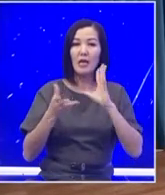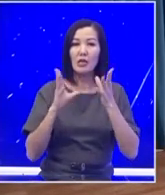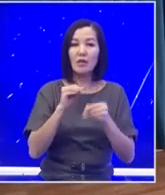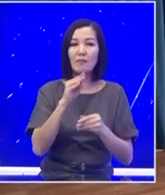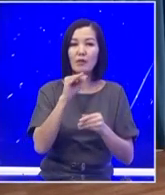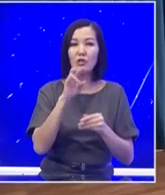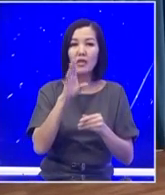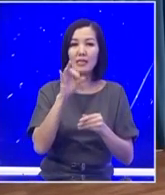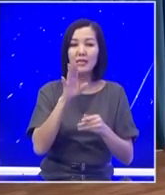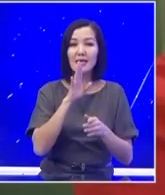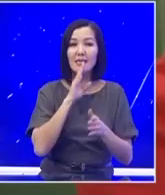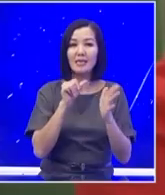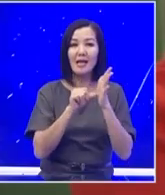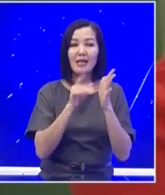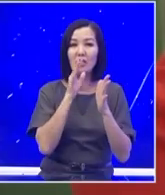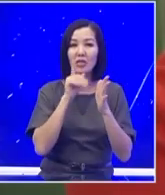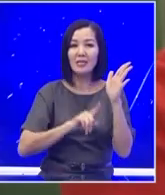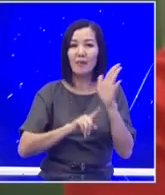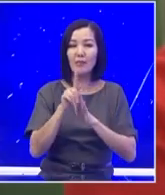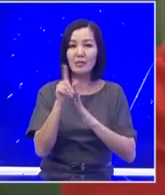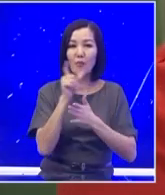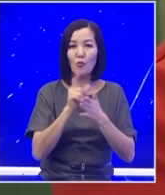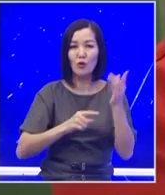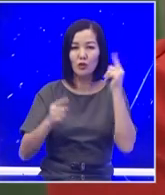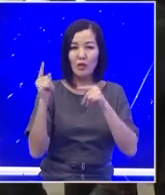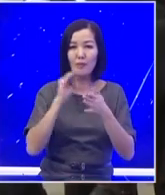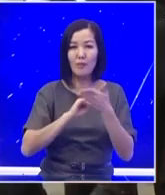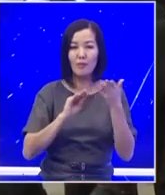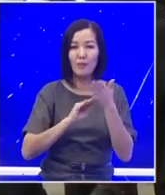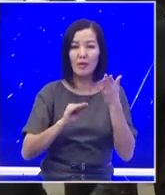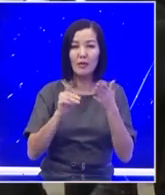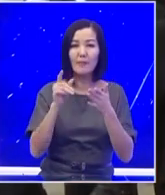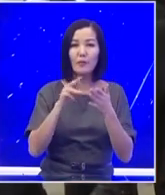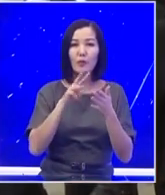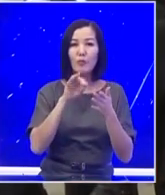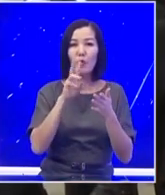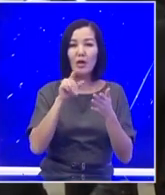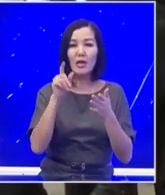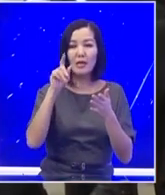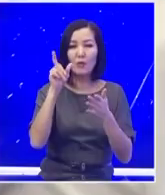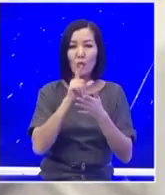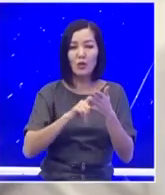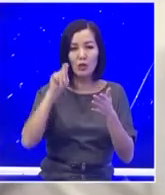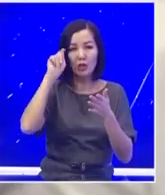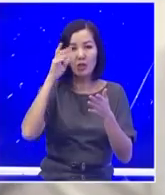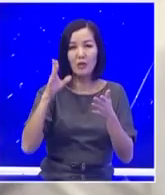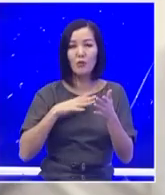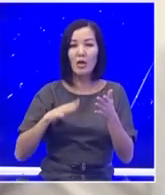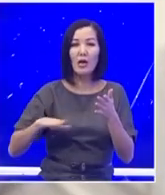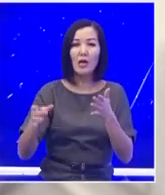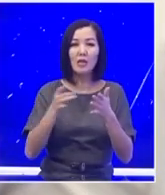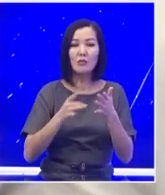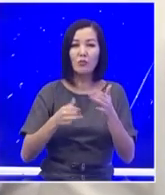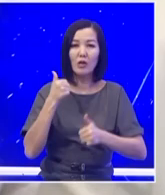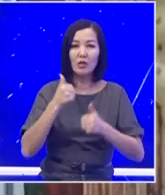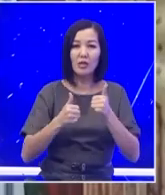Жансая Елеусінқызы 6 жасынан бастап өлең құрап, Мұқағали жырларын жаттап өскен. Ол бүгінде аймақтық, республикалық жарыстарда